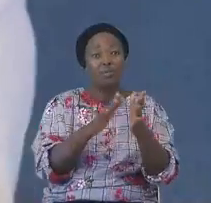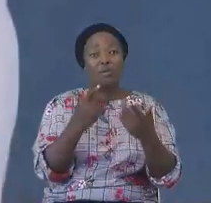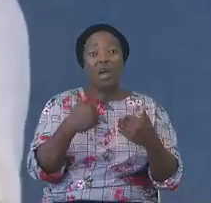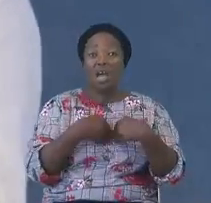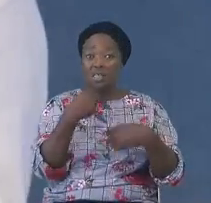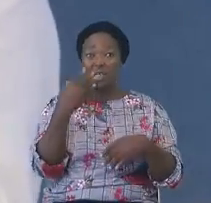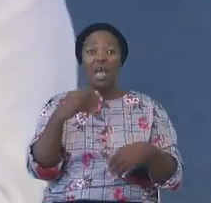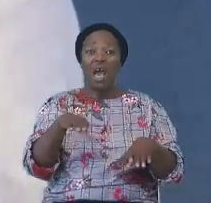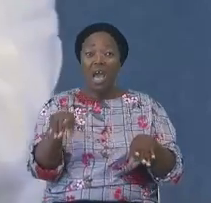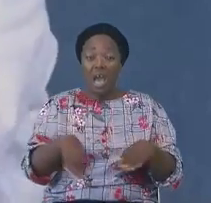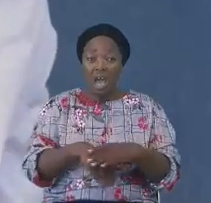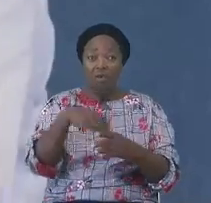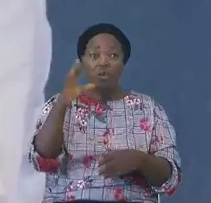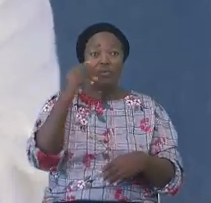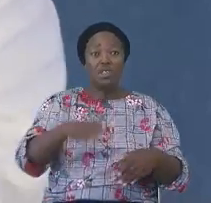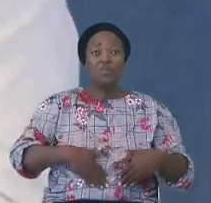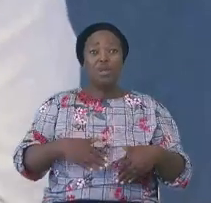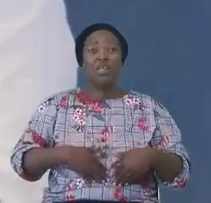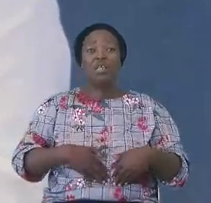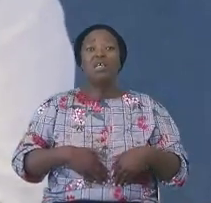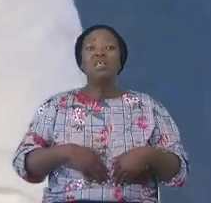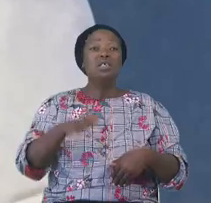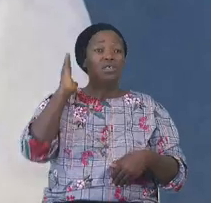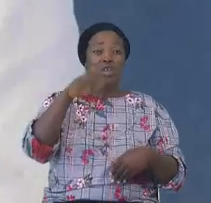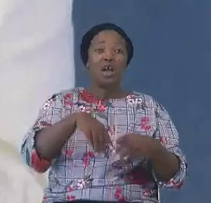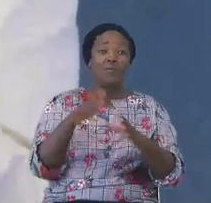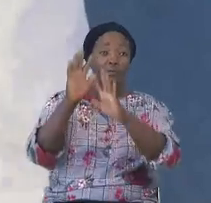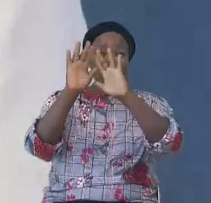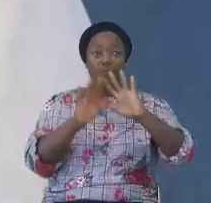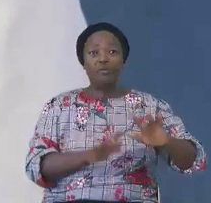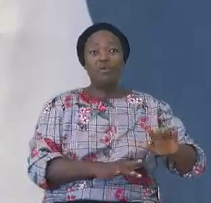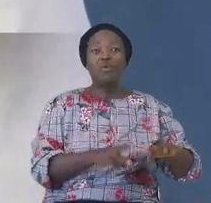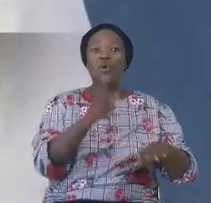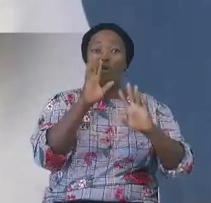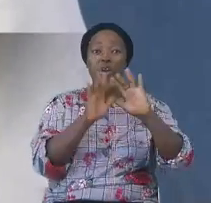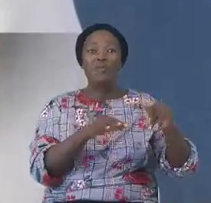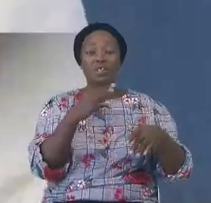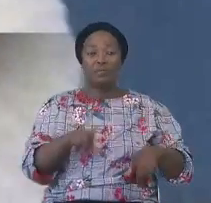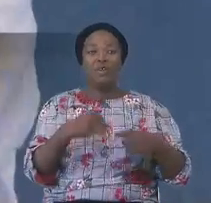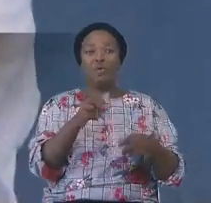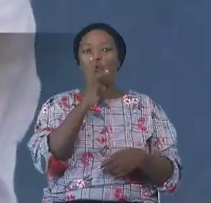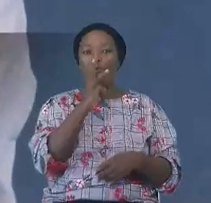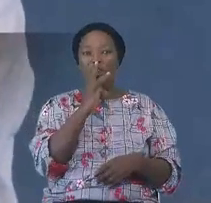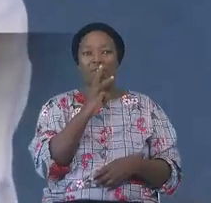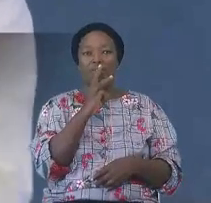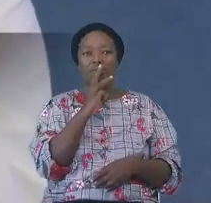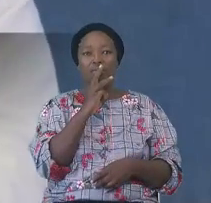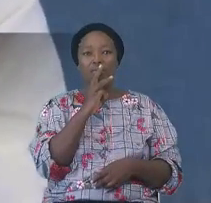moi, des fleuves d'eau vive couleront de son sein, comme